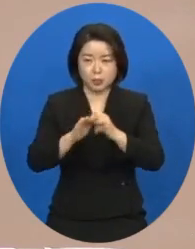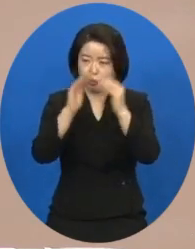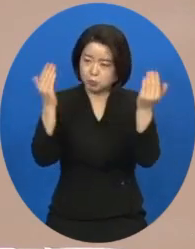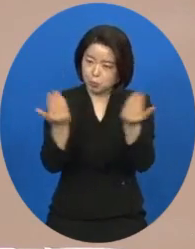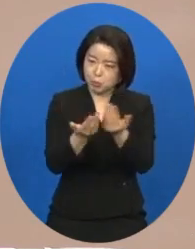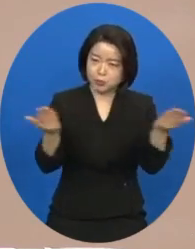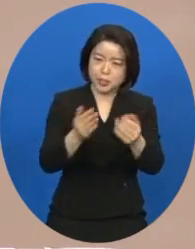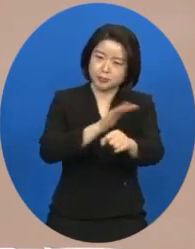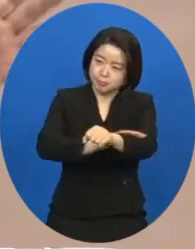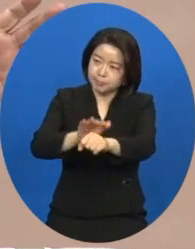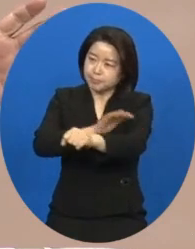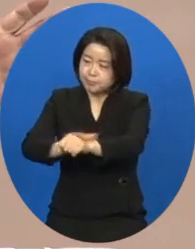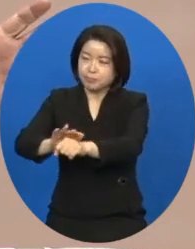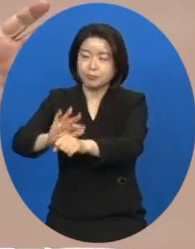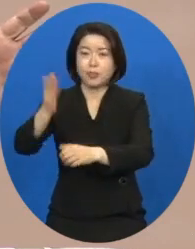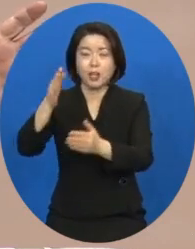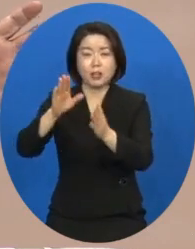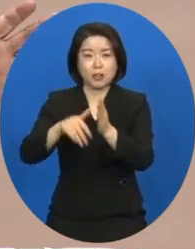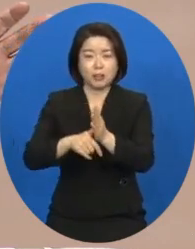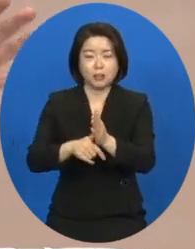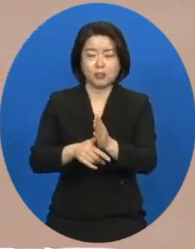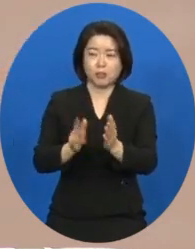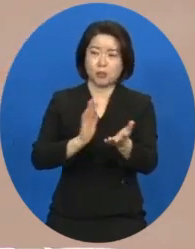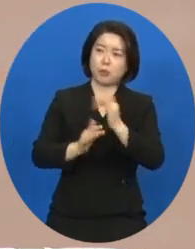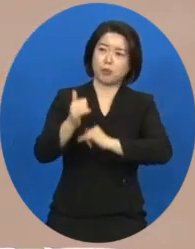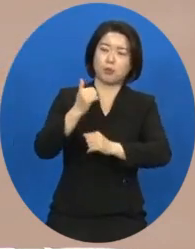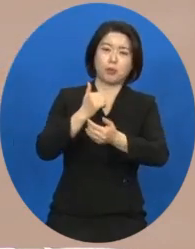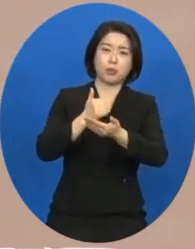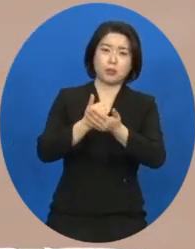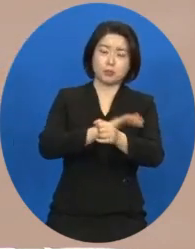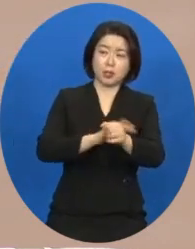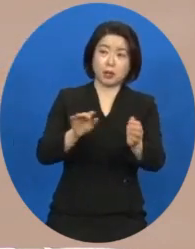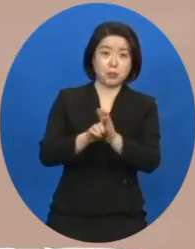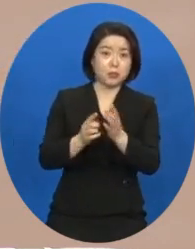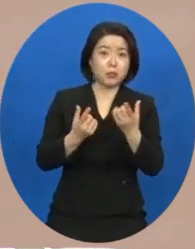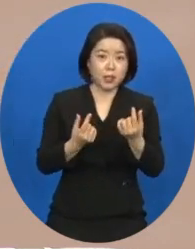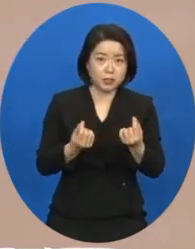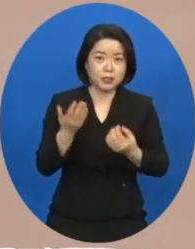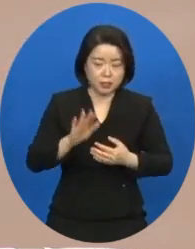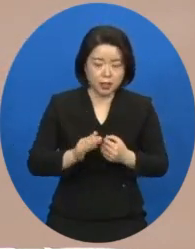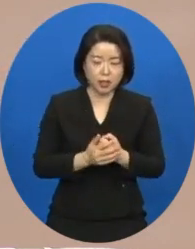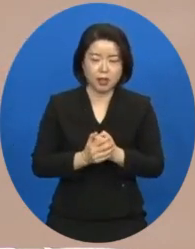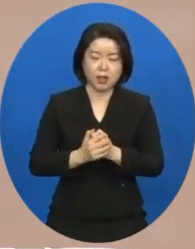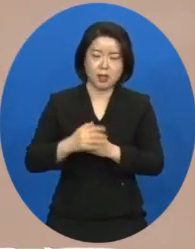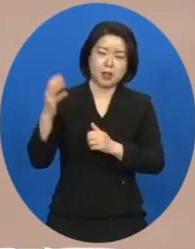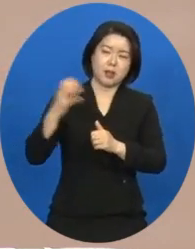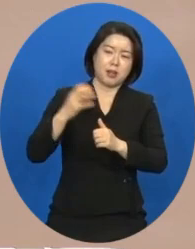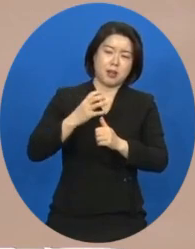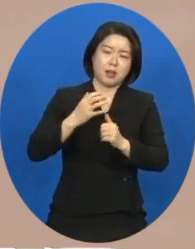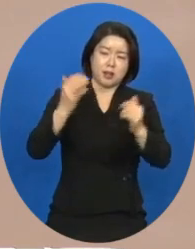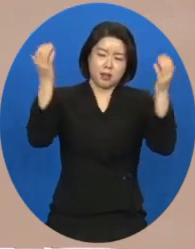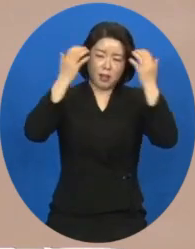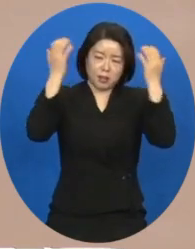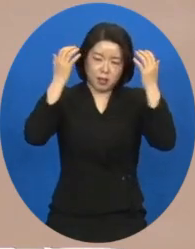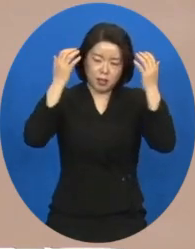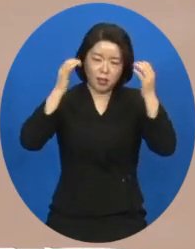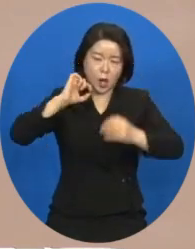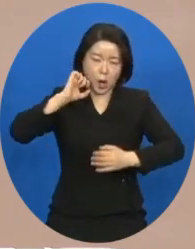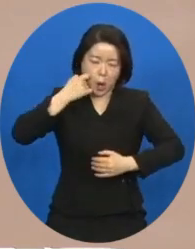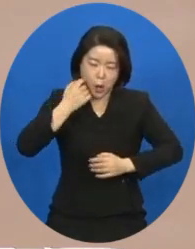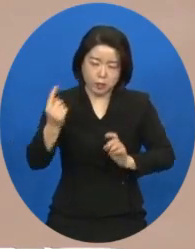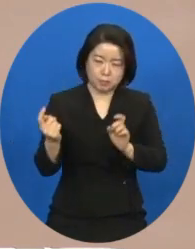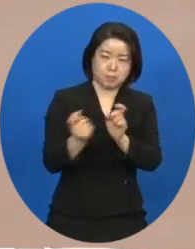때는 예수를 잘 믿는 것 같은데 핍박이 오고 시험이 오고 고난이 닥칠